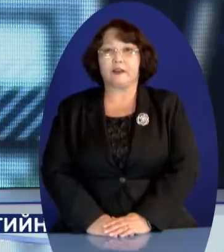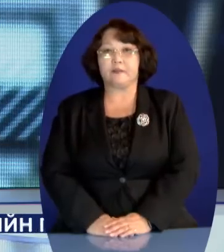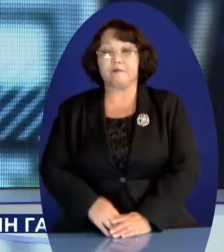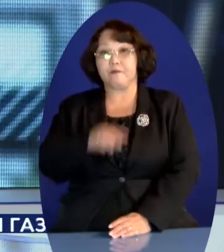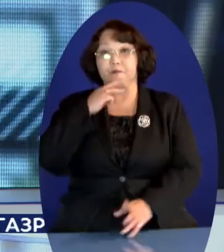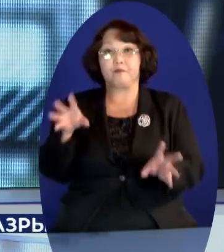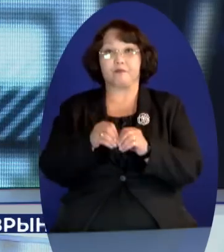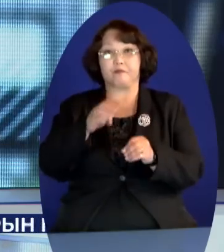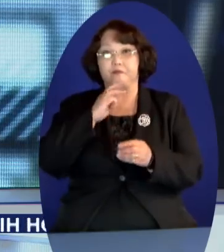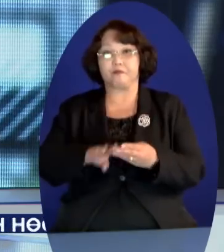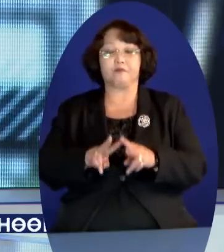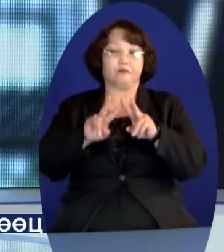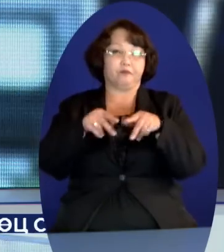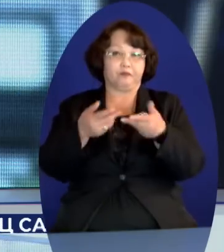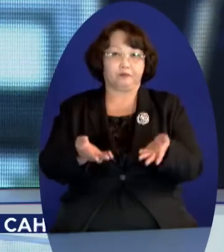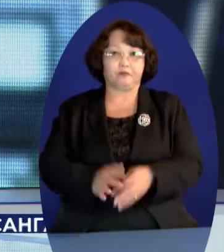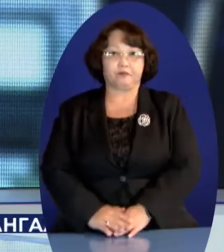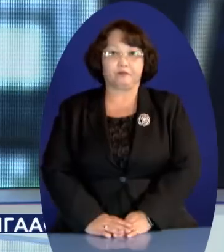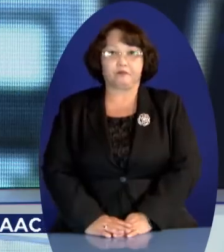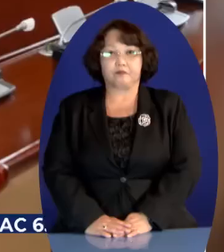Хөтөлбөрөө товч мэдээгээр үргэлжлүүлээ хүлээ авна уу.